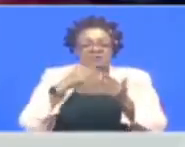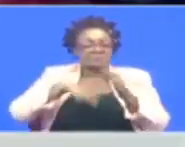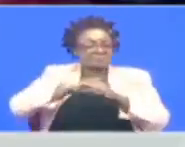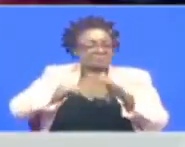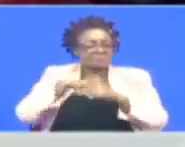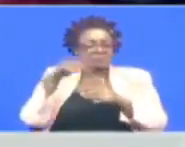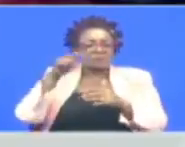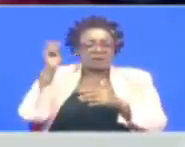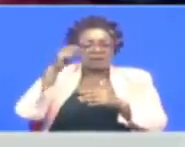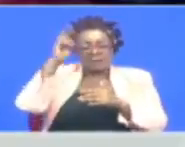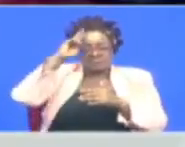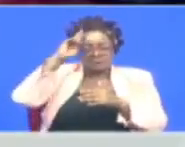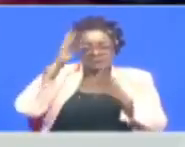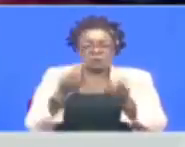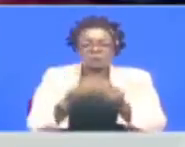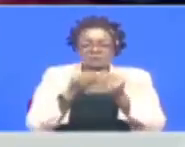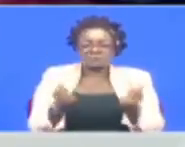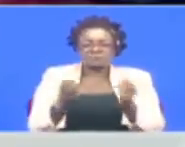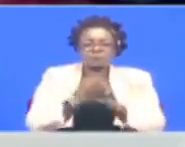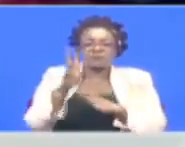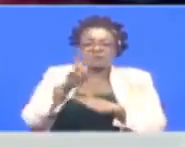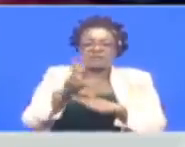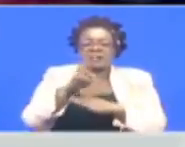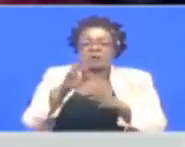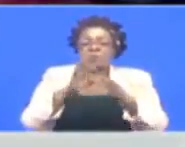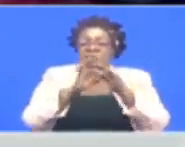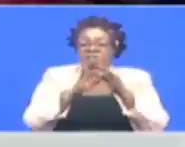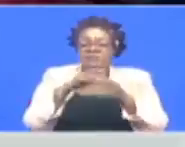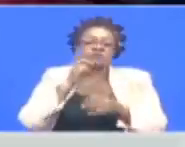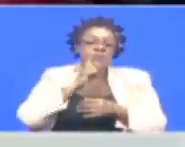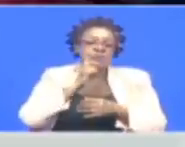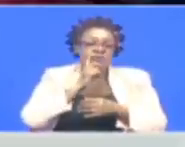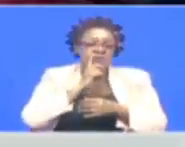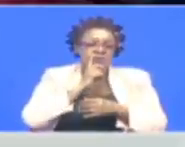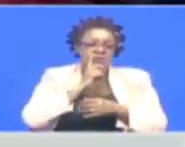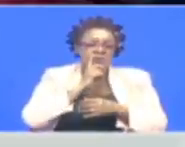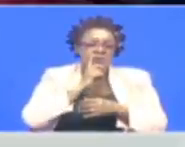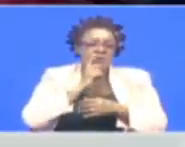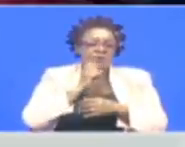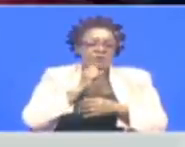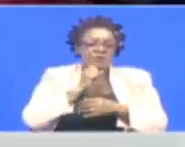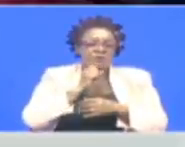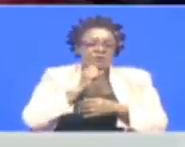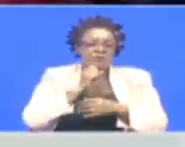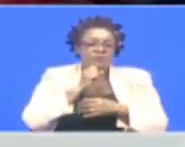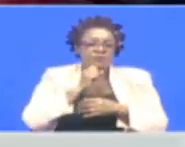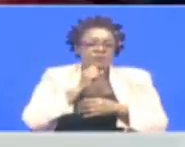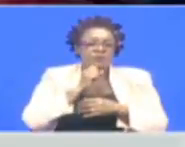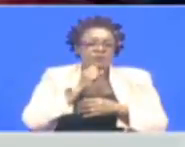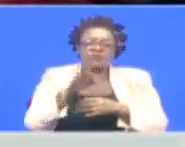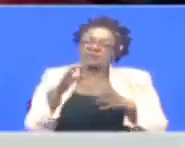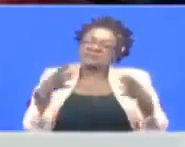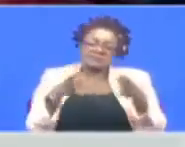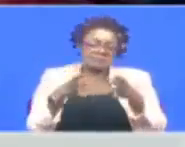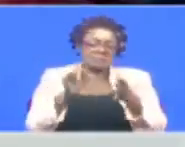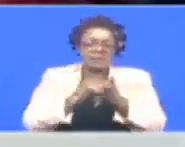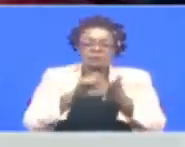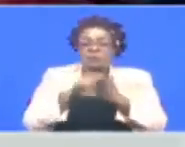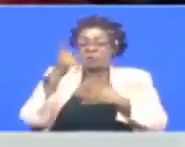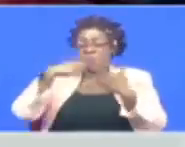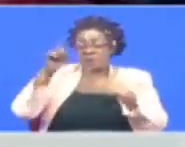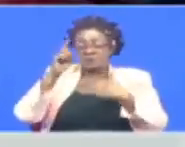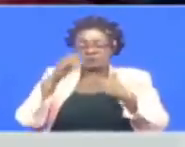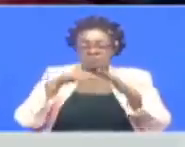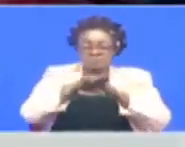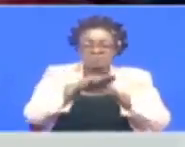Kenya Police itapambana na Vihiga United uwanjani Utalii hapo kesho katika mechi ya kuwania ile timu ambayo itakuwa inashinda kuingia katika ligi